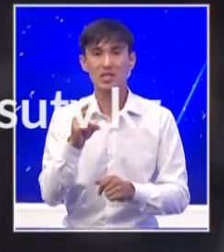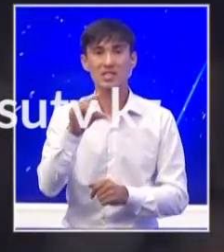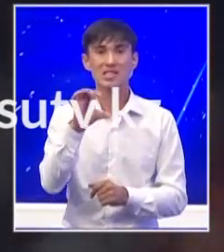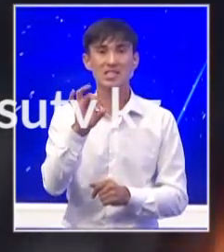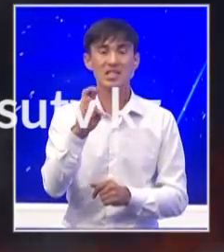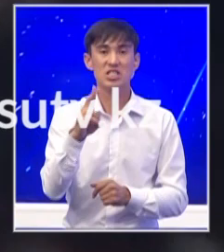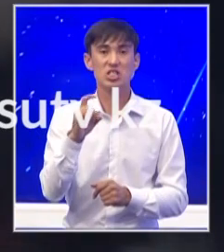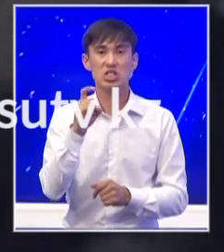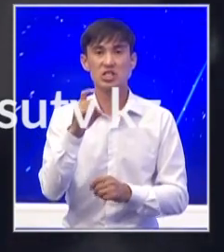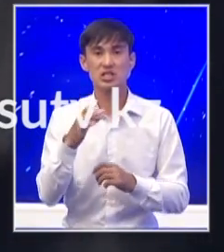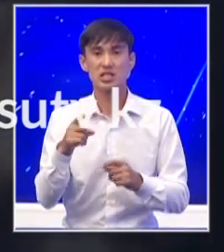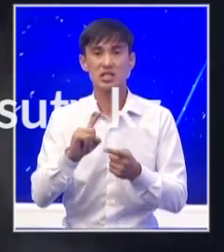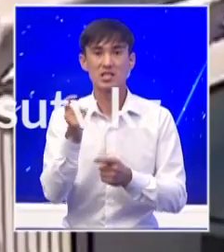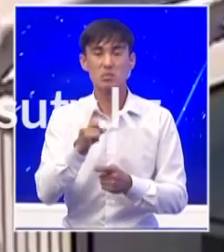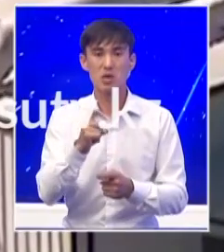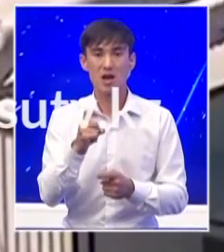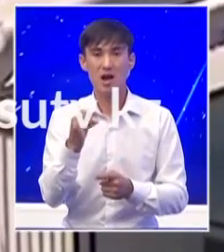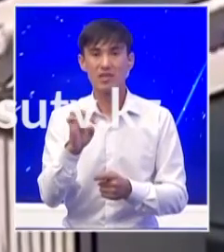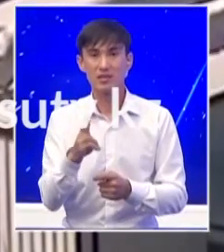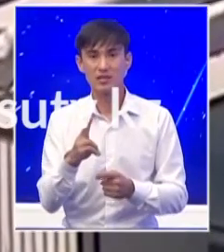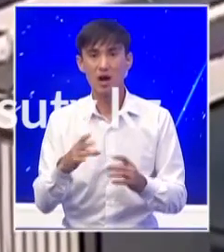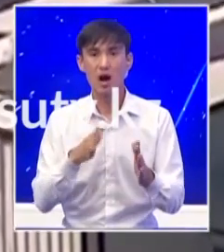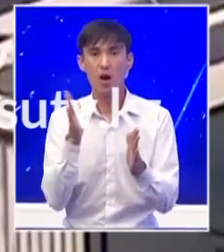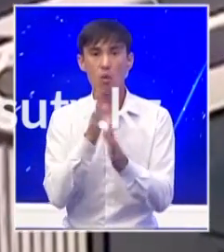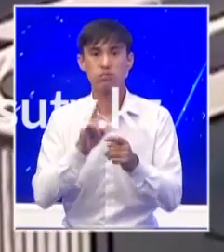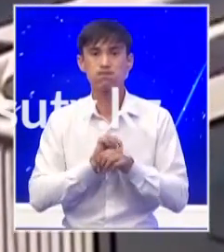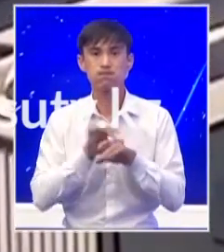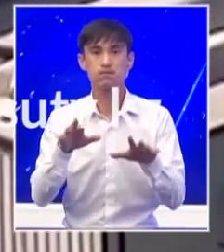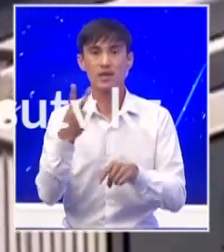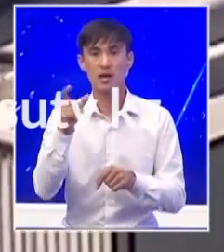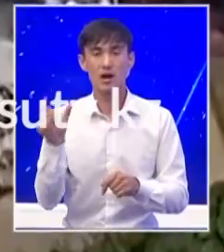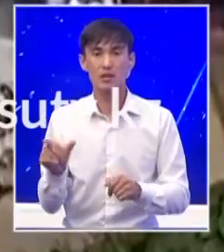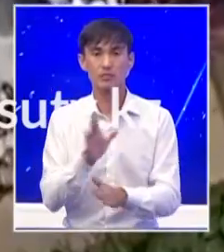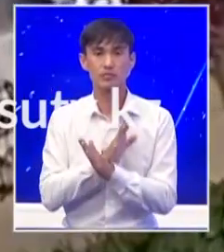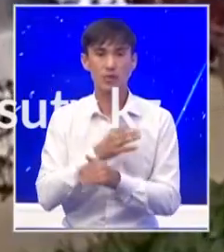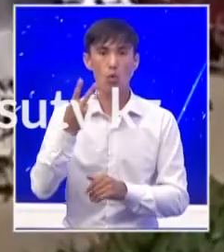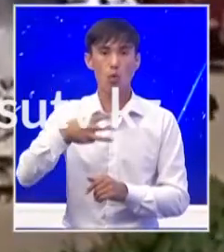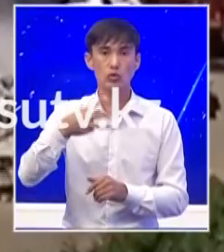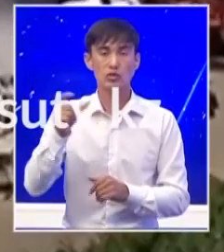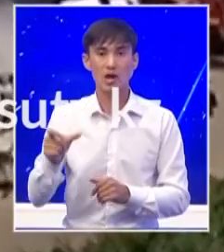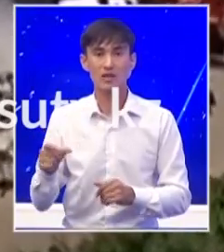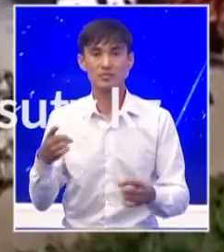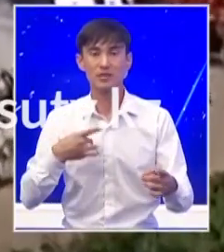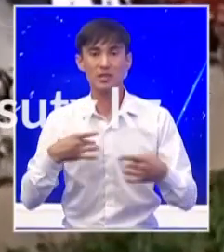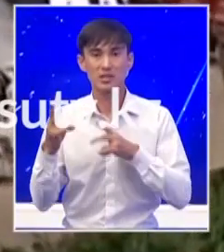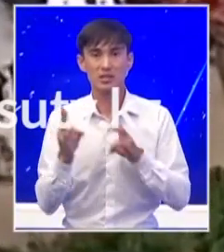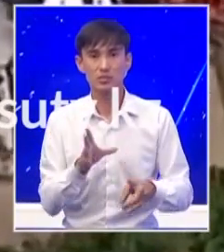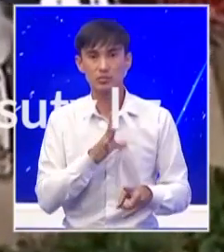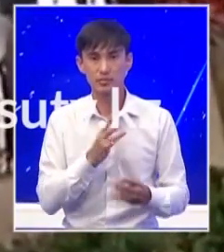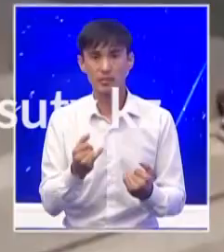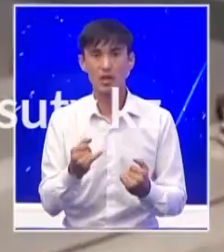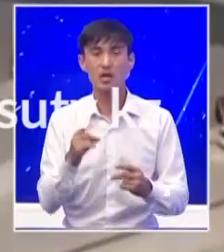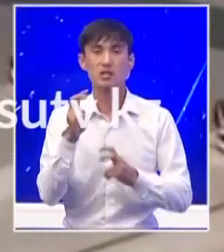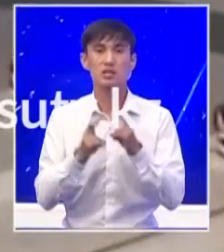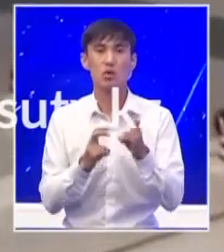бар қоспа ауаға таралды. Кем дегенде 2 адам мерт болып, 30-дан астам адам жарақат алды. Зауыт тиесілі компания